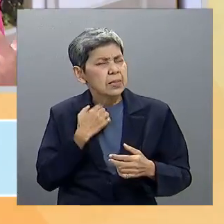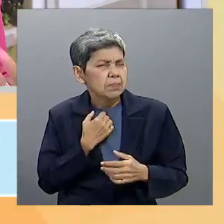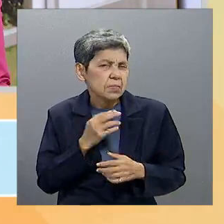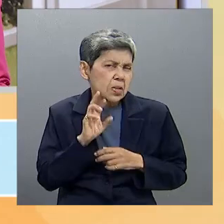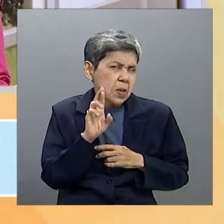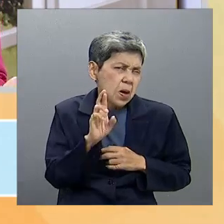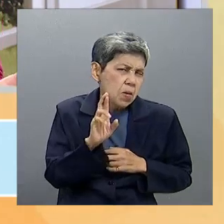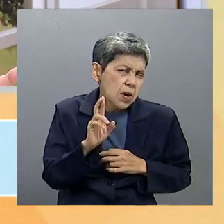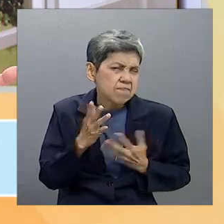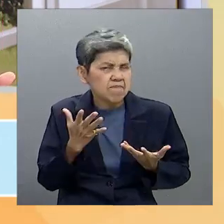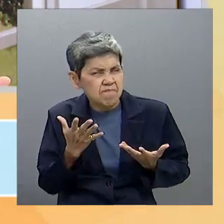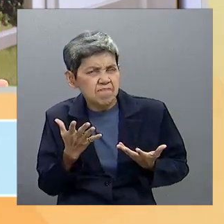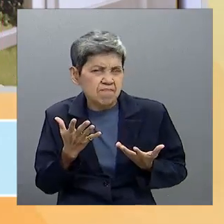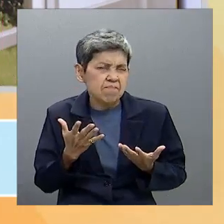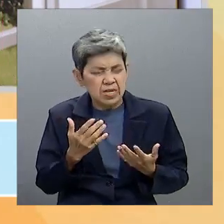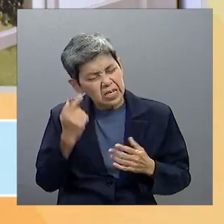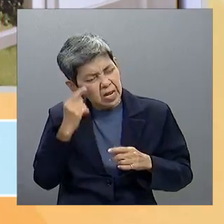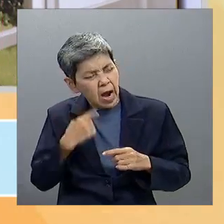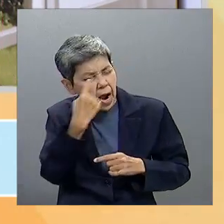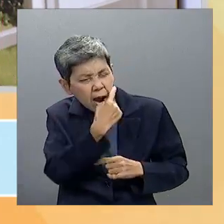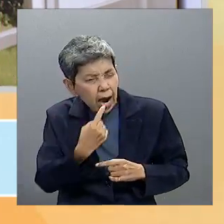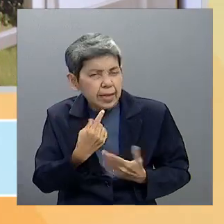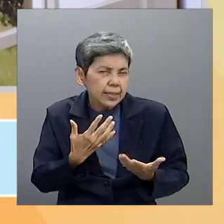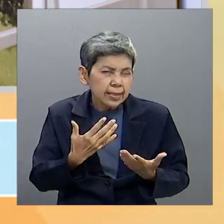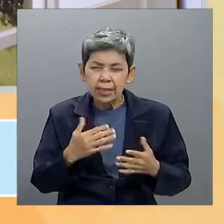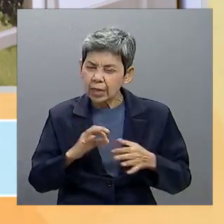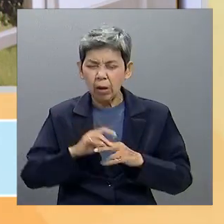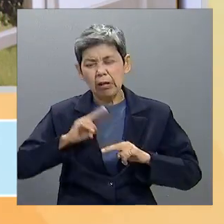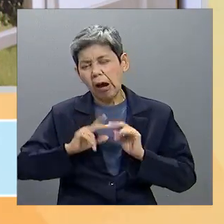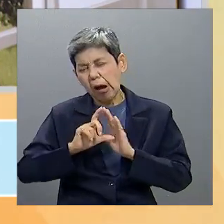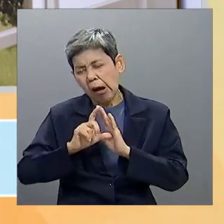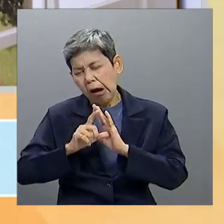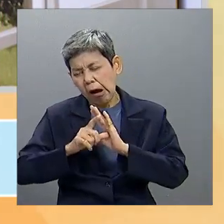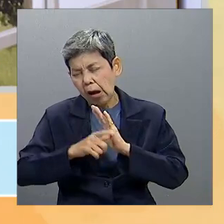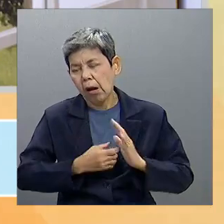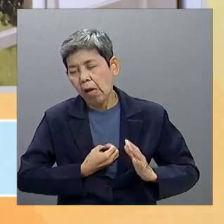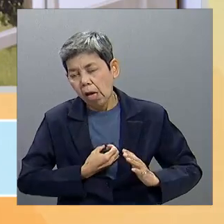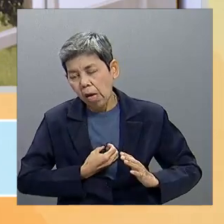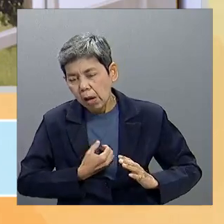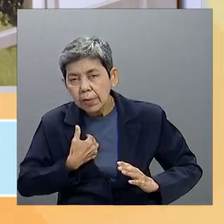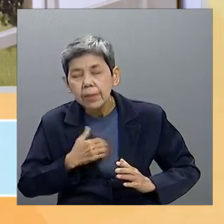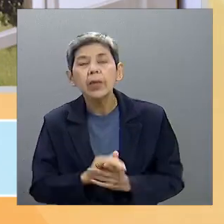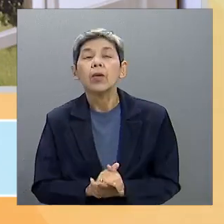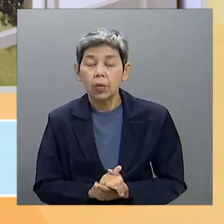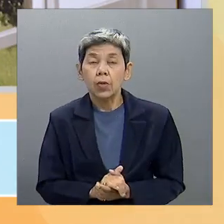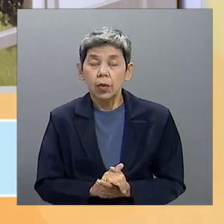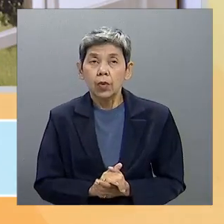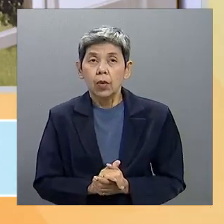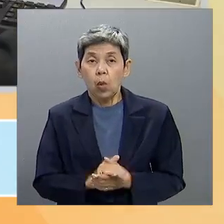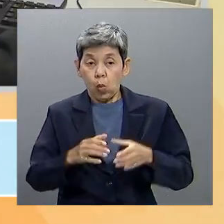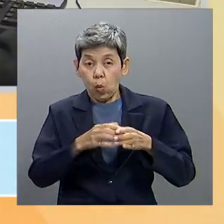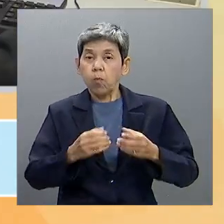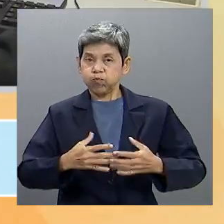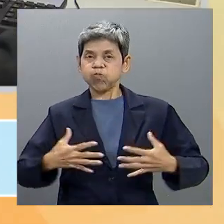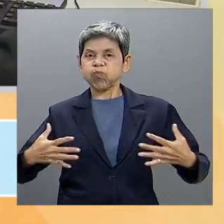คนกลุ่มอื่นๆหรือกลุ่มปกติทั่วไปไหมครับกับการที่นั่งนานๆแล้วจะเกิดโรคหัวใจครับอาจารย์ อ๋อคนที่เป็นกลุ่มอ้วนนะครับผมจะมี